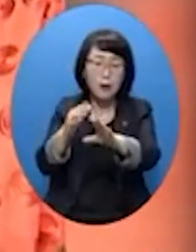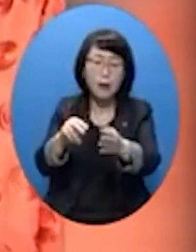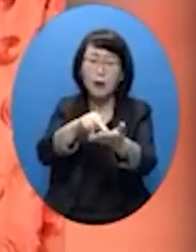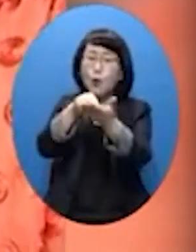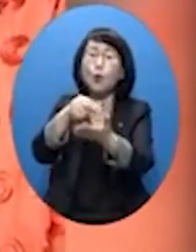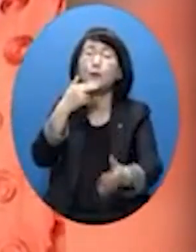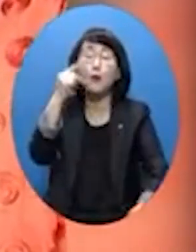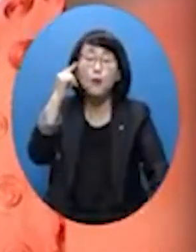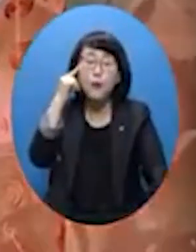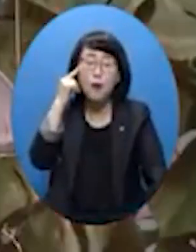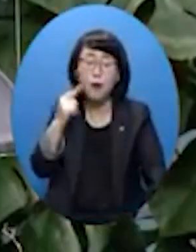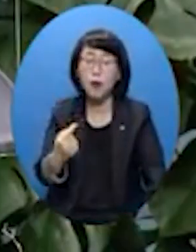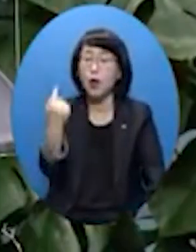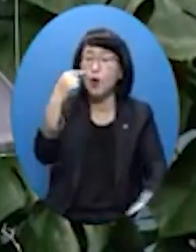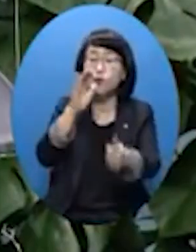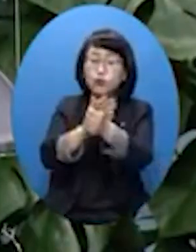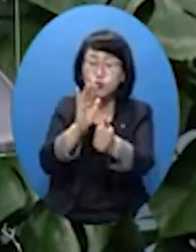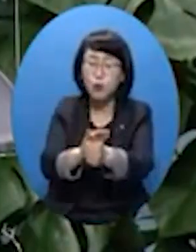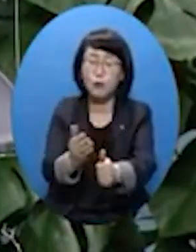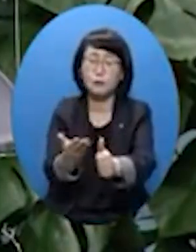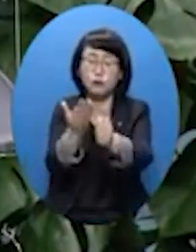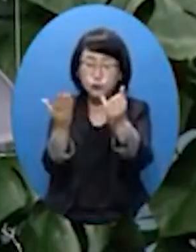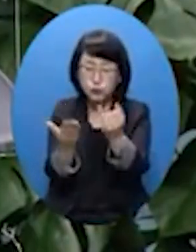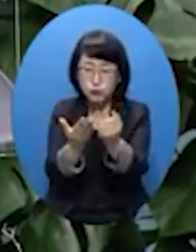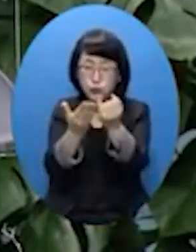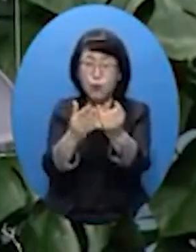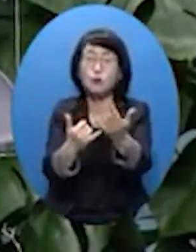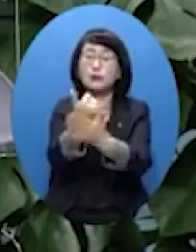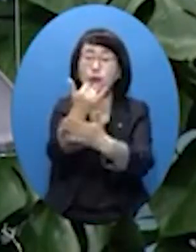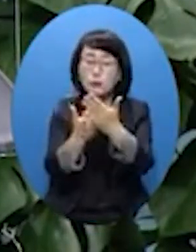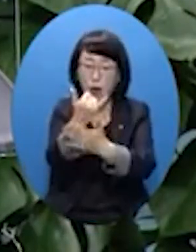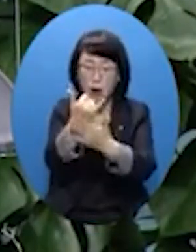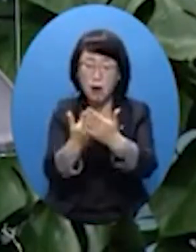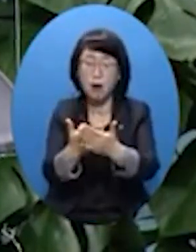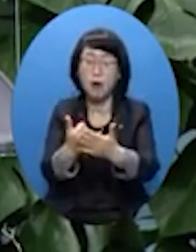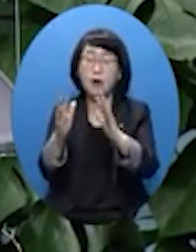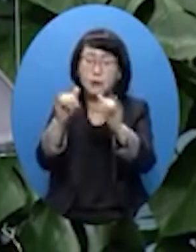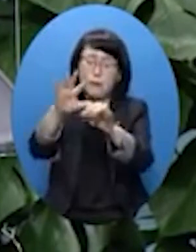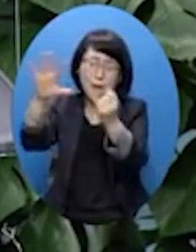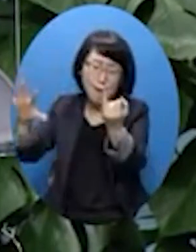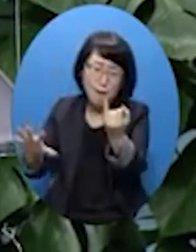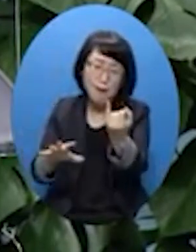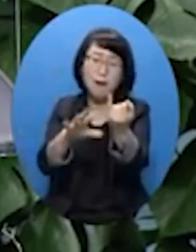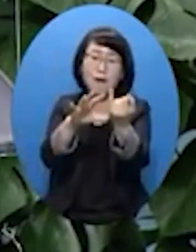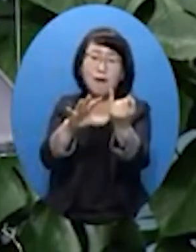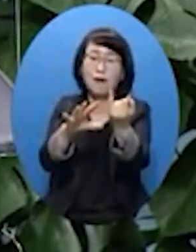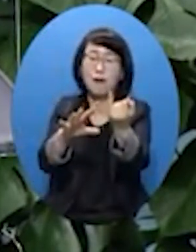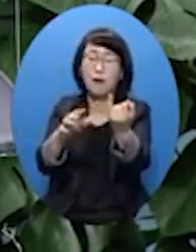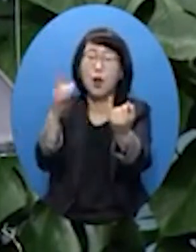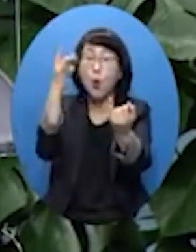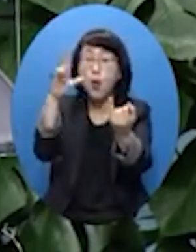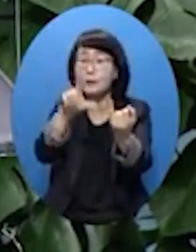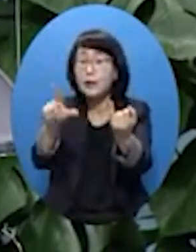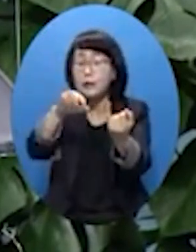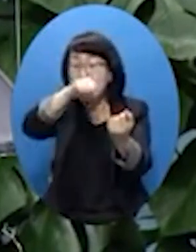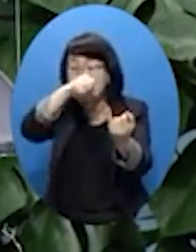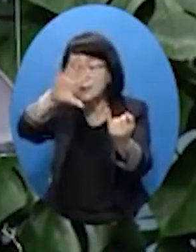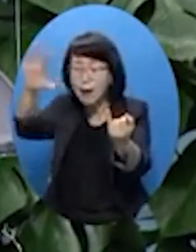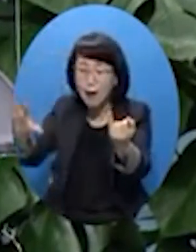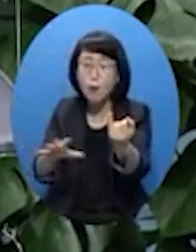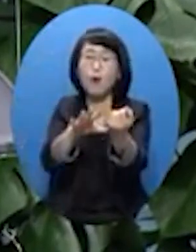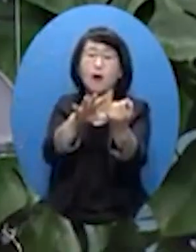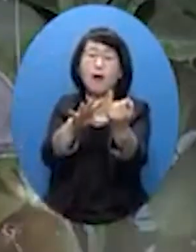그녀가 t1 의 수많은 아들과 딸들이 한국인 처녀 엄마 임종을 지켰습니다 원주민 다 함께 모여 들었습니다